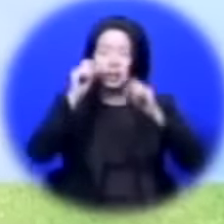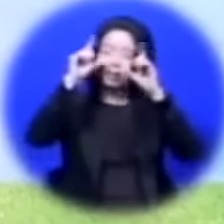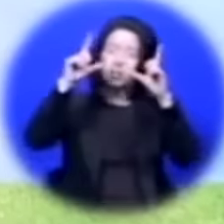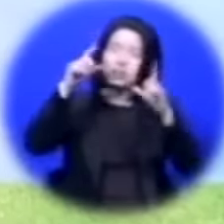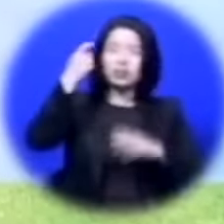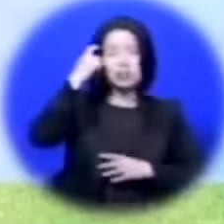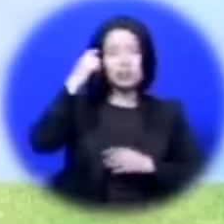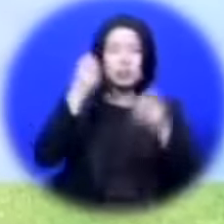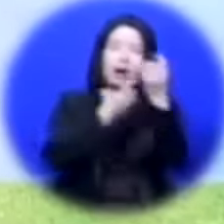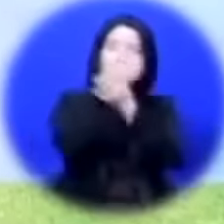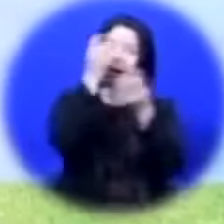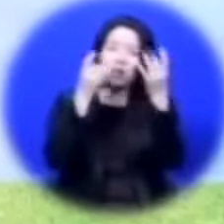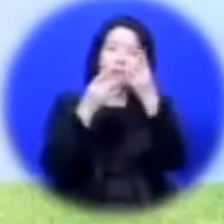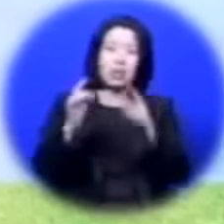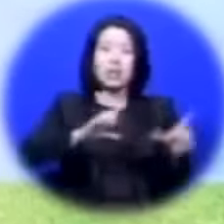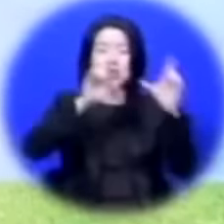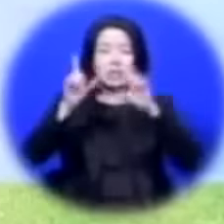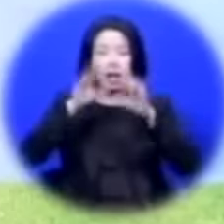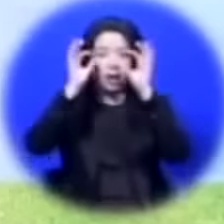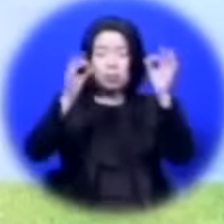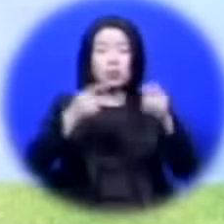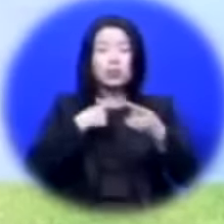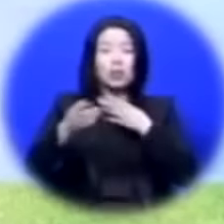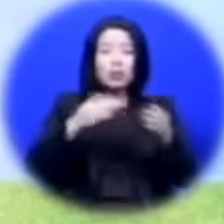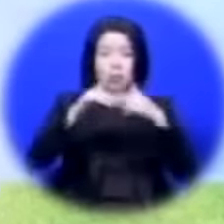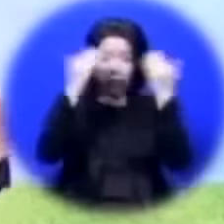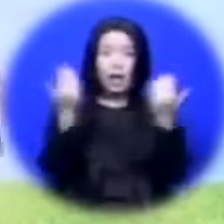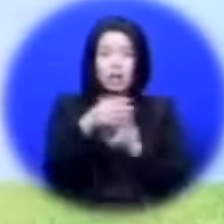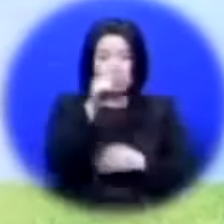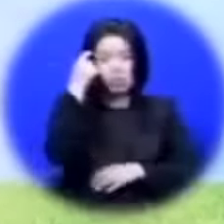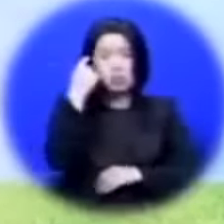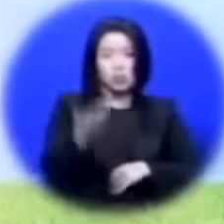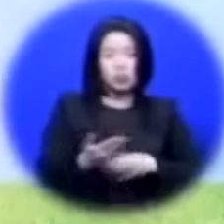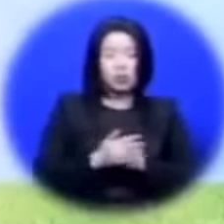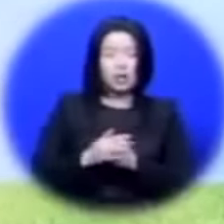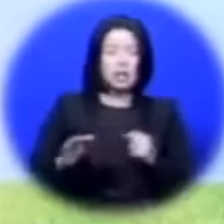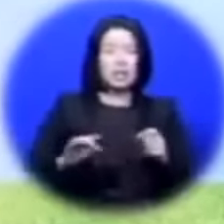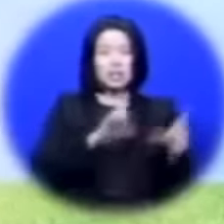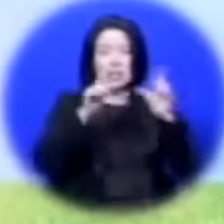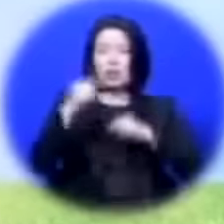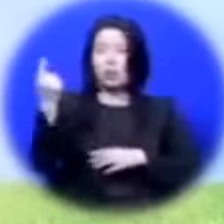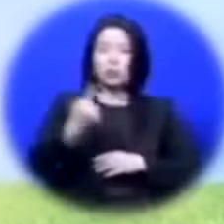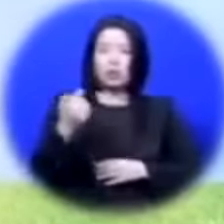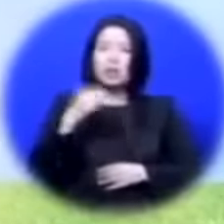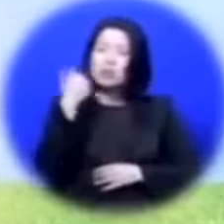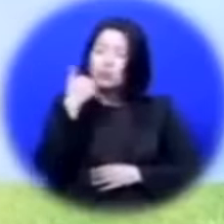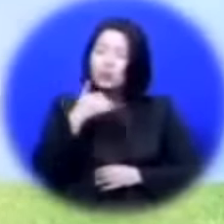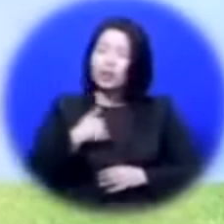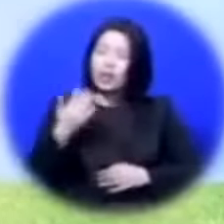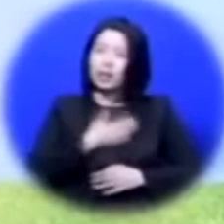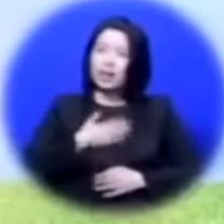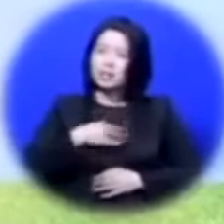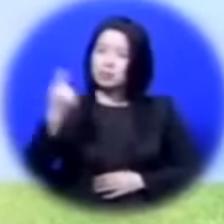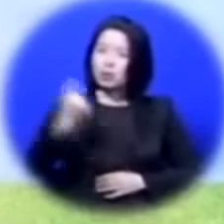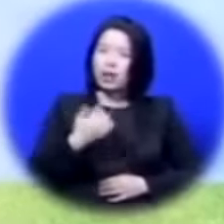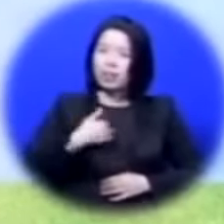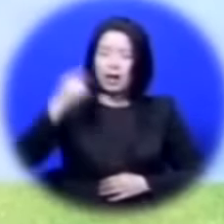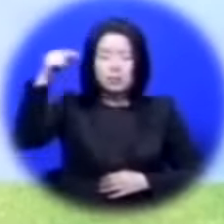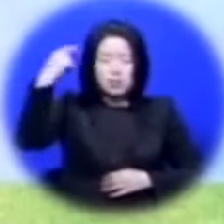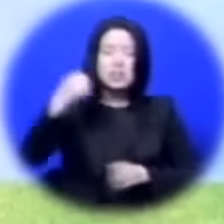건지 황홀하게 이렇게 살아본 경험이 다 있잖아요 우리가 살아오는 동안에 누군가가 내 가슴에 들어와서 나를 완전히 미치게